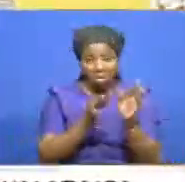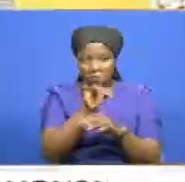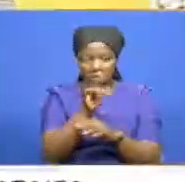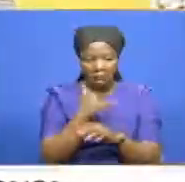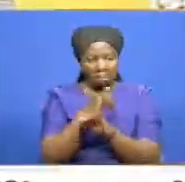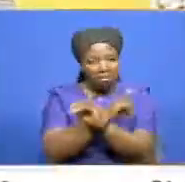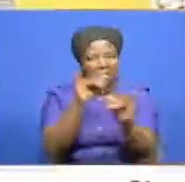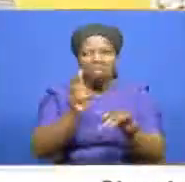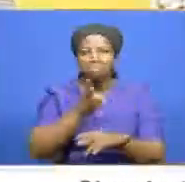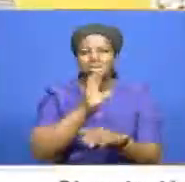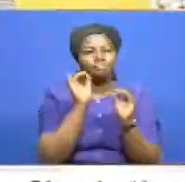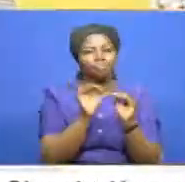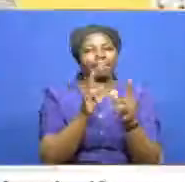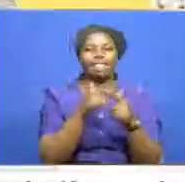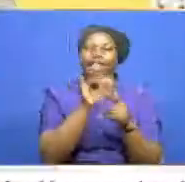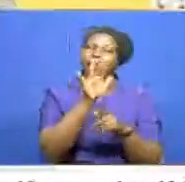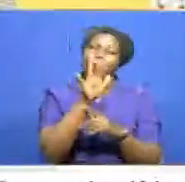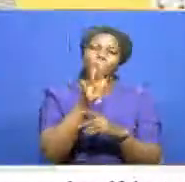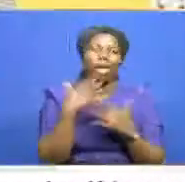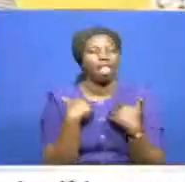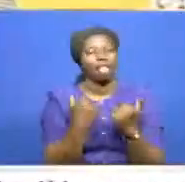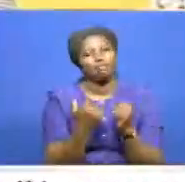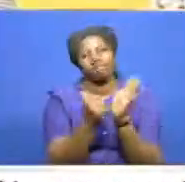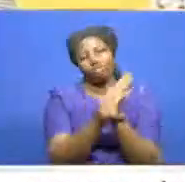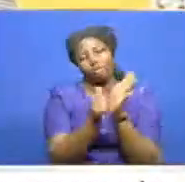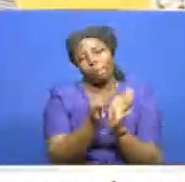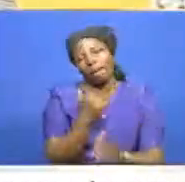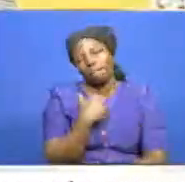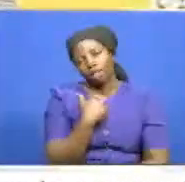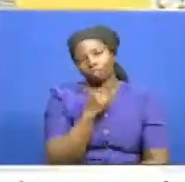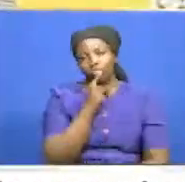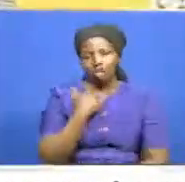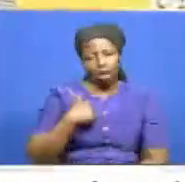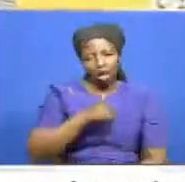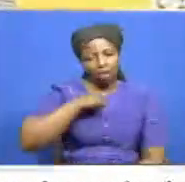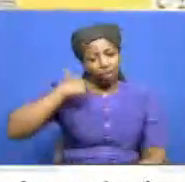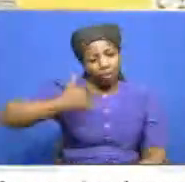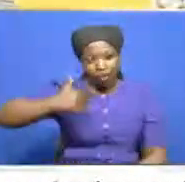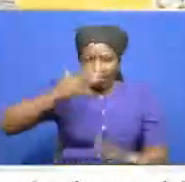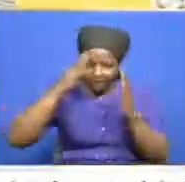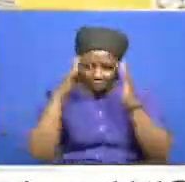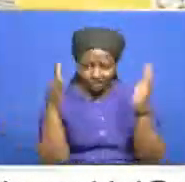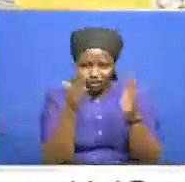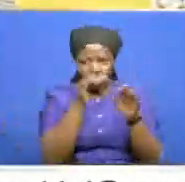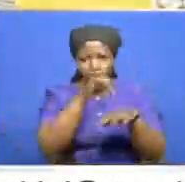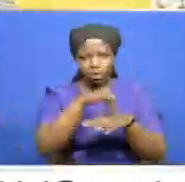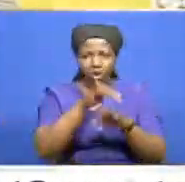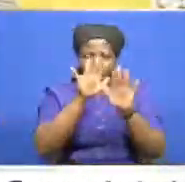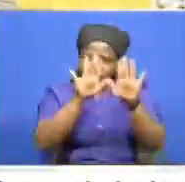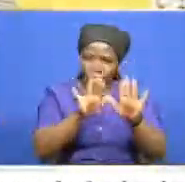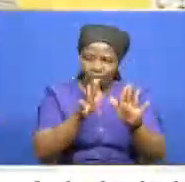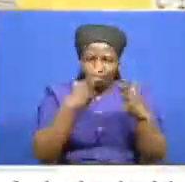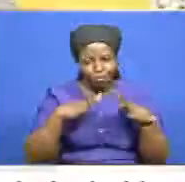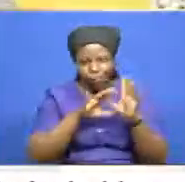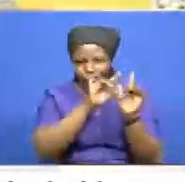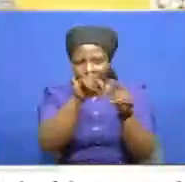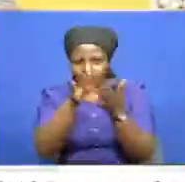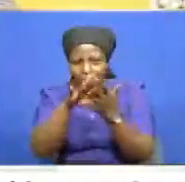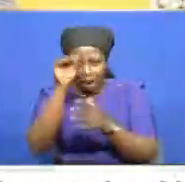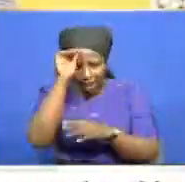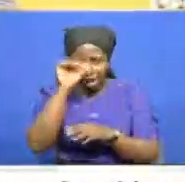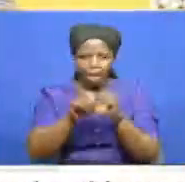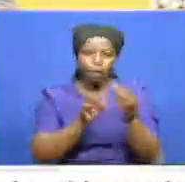your health it is questionable. Kwa hivyo huwa tunaangazia sana hiyo umuhimu wa watu kuja kusoma mambo ya